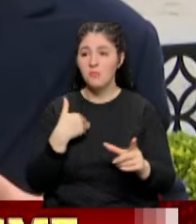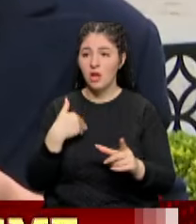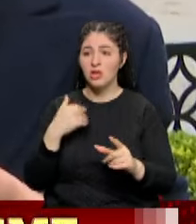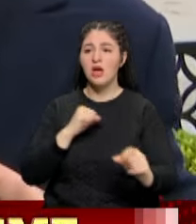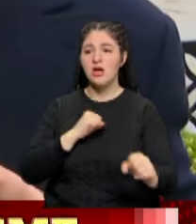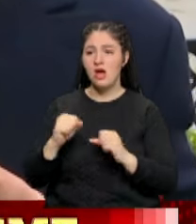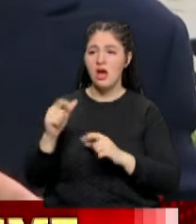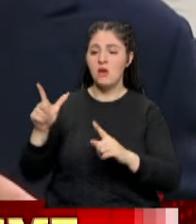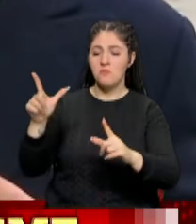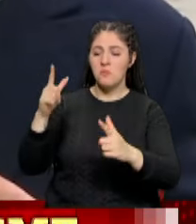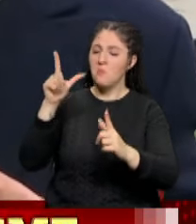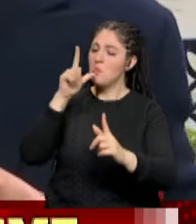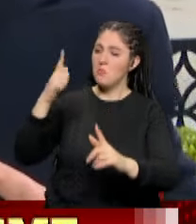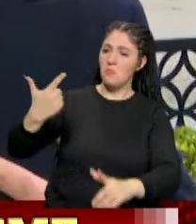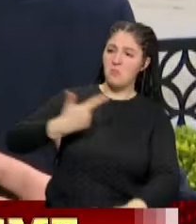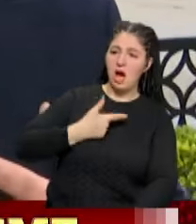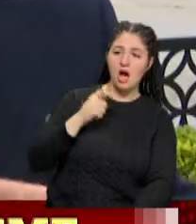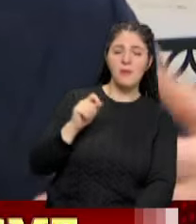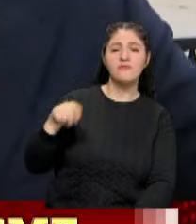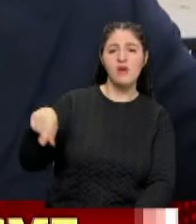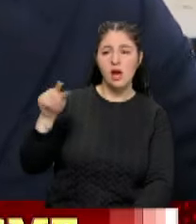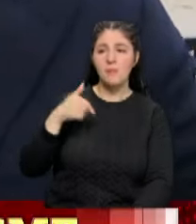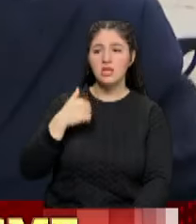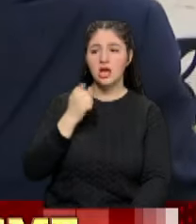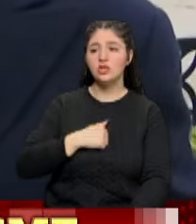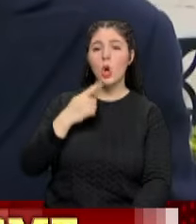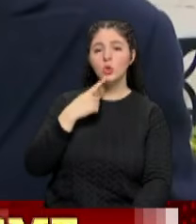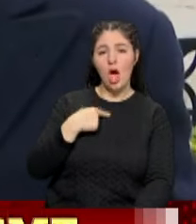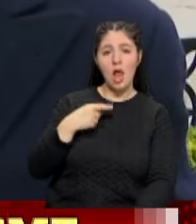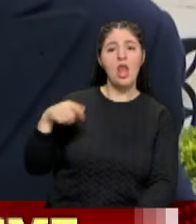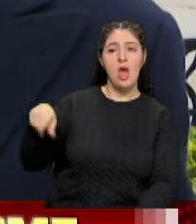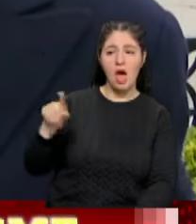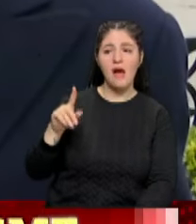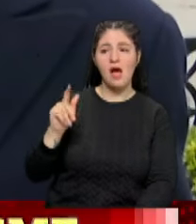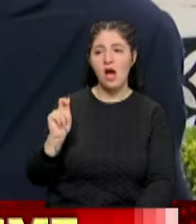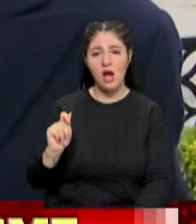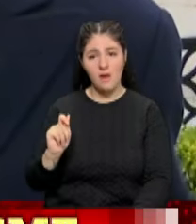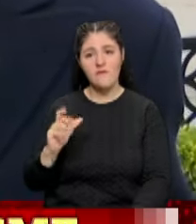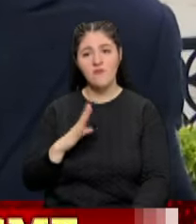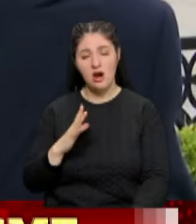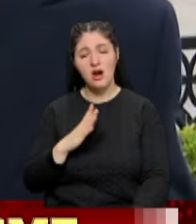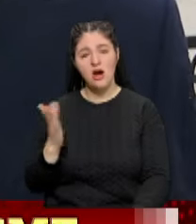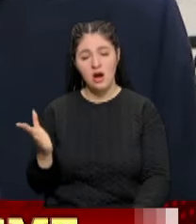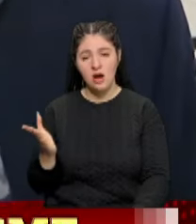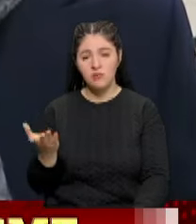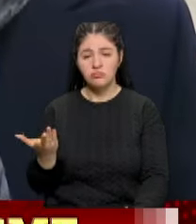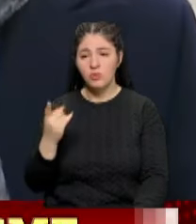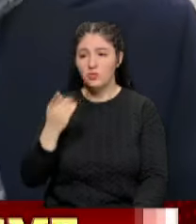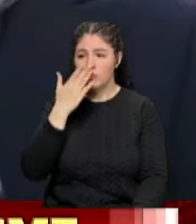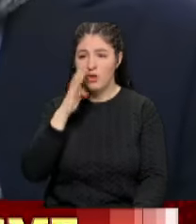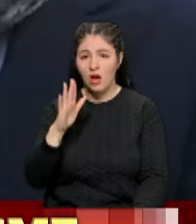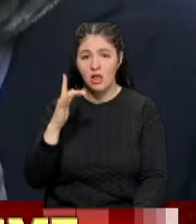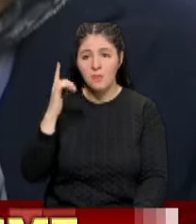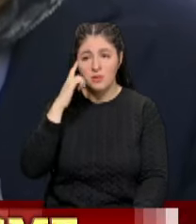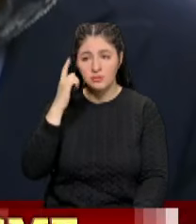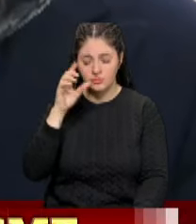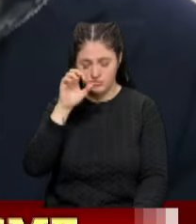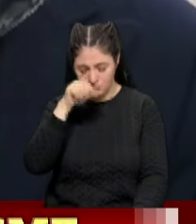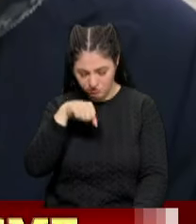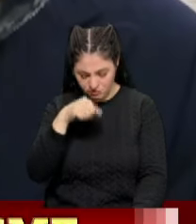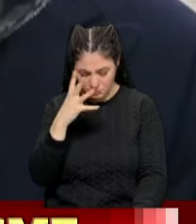da feryadını gösteren, bana bile kızgınlığını gösteren insanlar var. Yani bu doğal. Başımızı öne